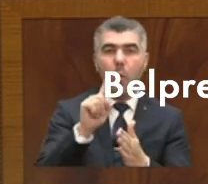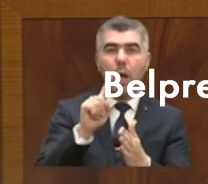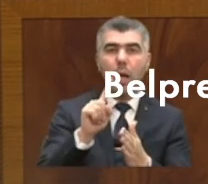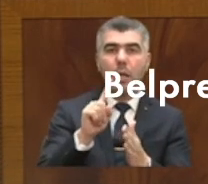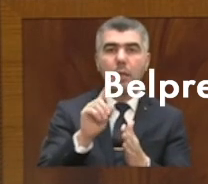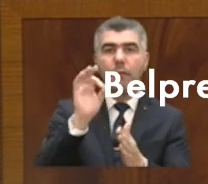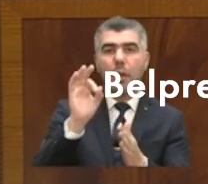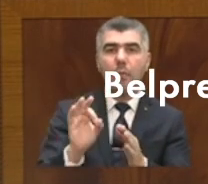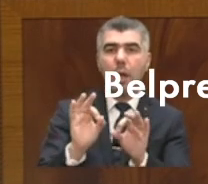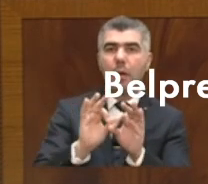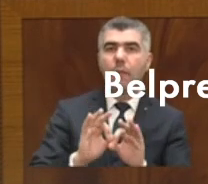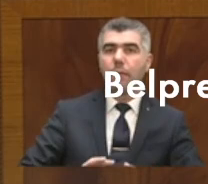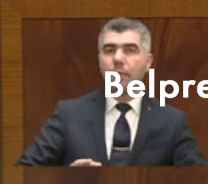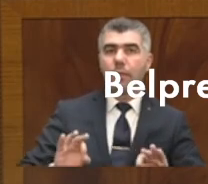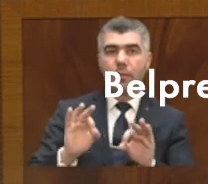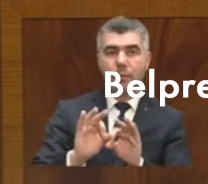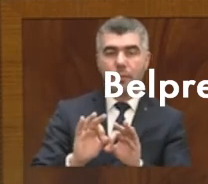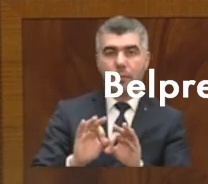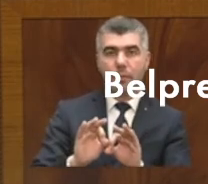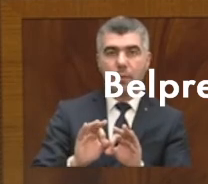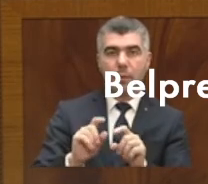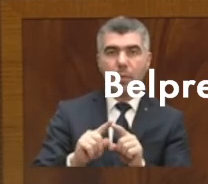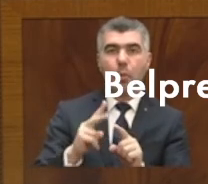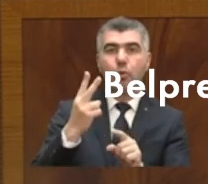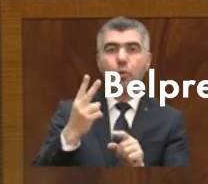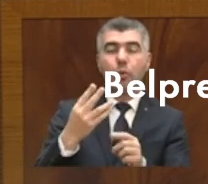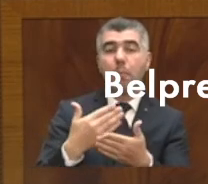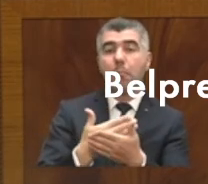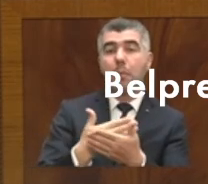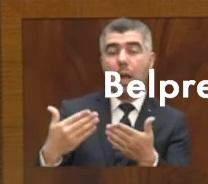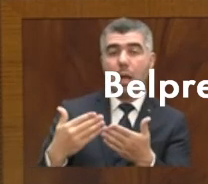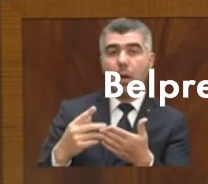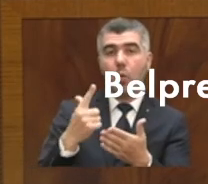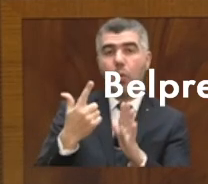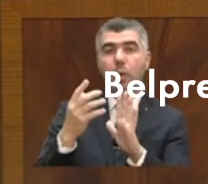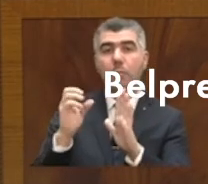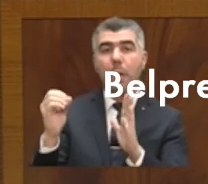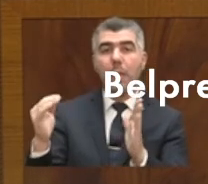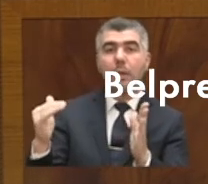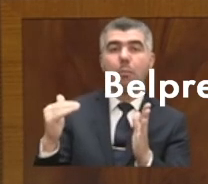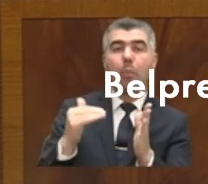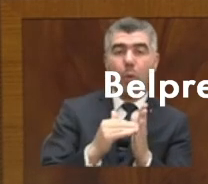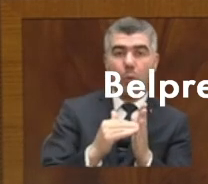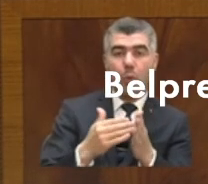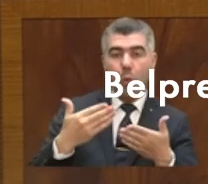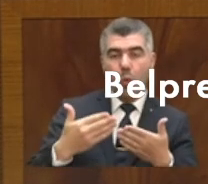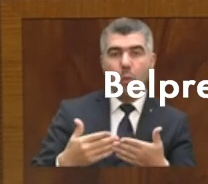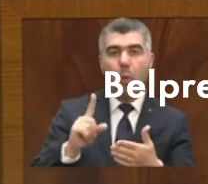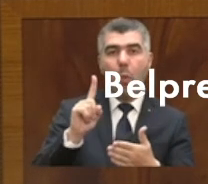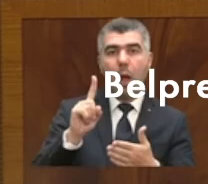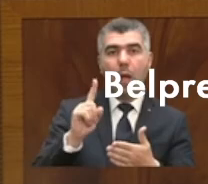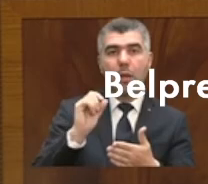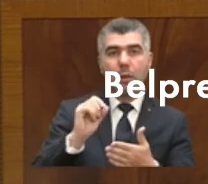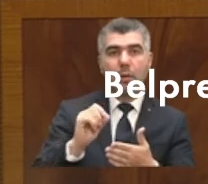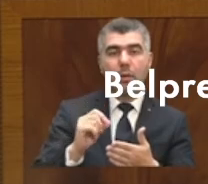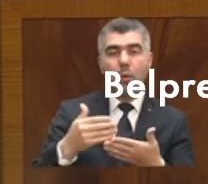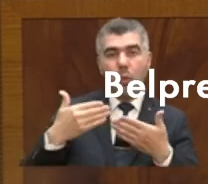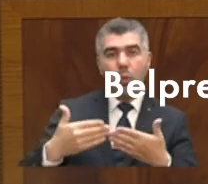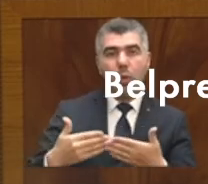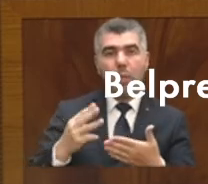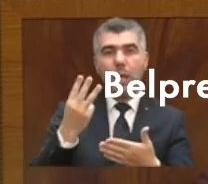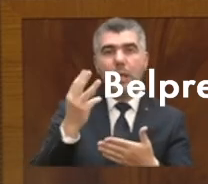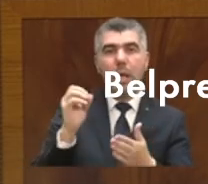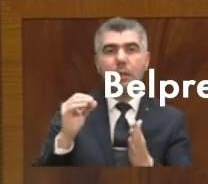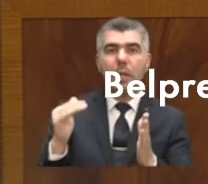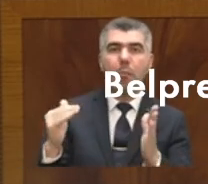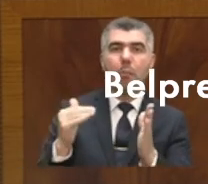1%. السد عنده إمكانية 2 مليار و700 مليون متر مكعب، اليوم فيه فقط 30